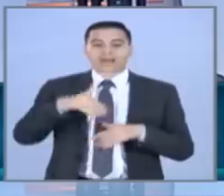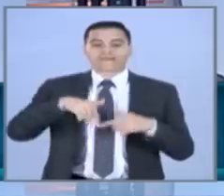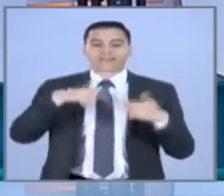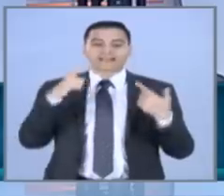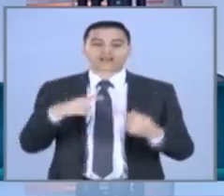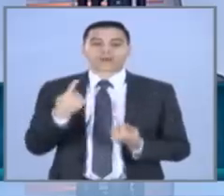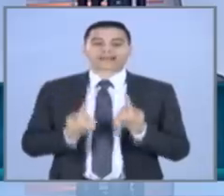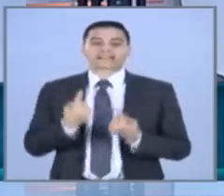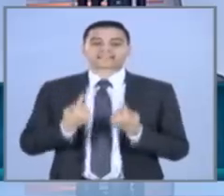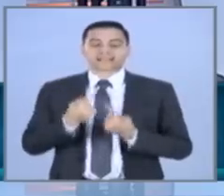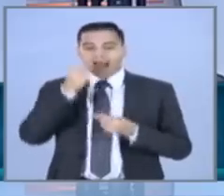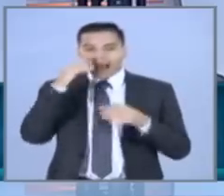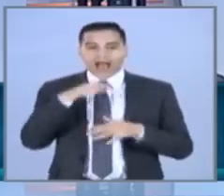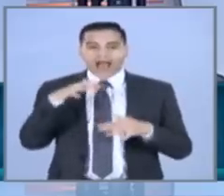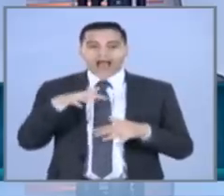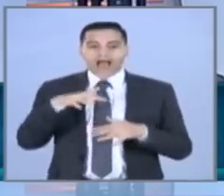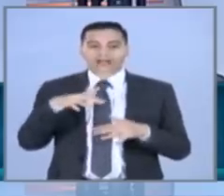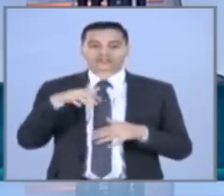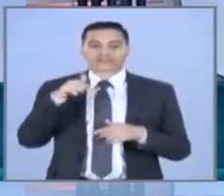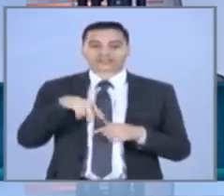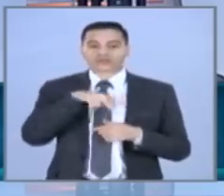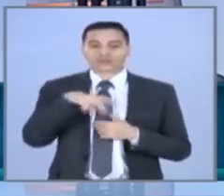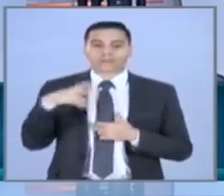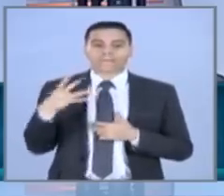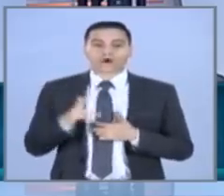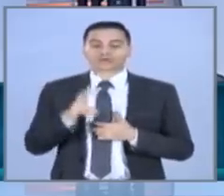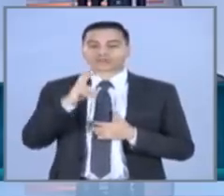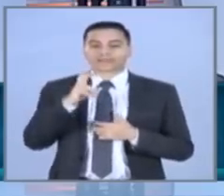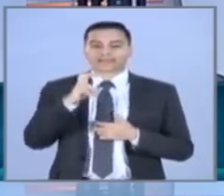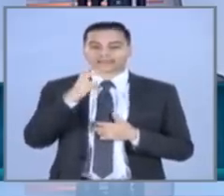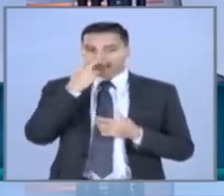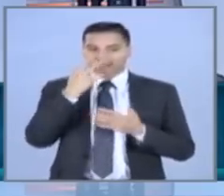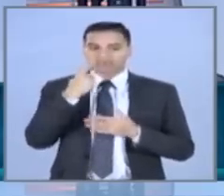الإسكندنافية عام 874 ميلادية، فما هي؟